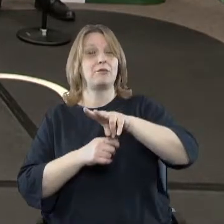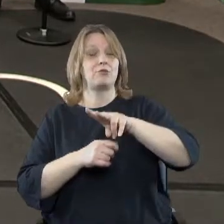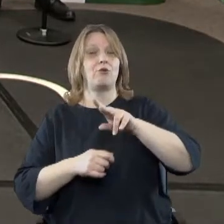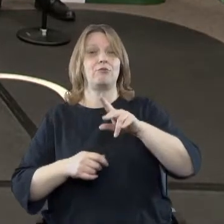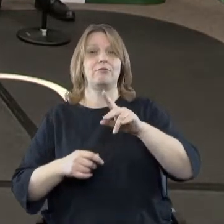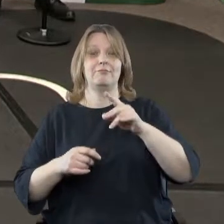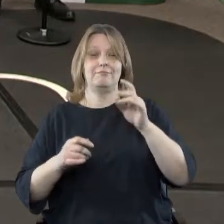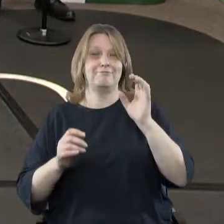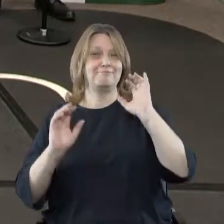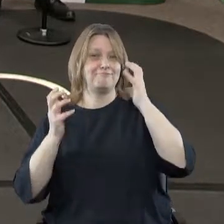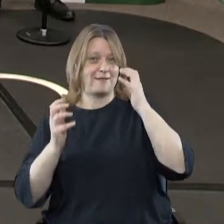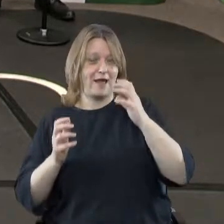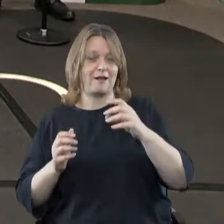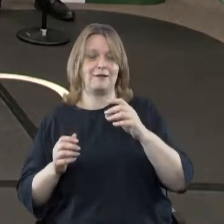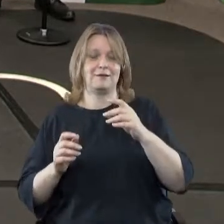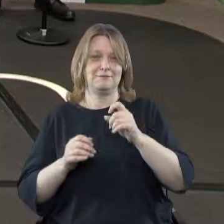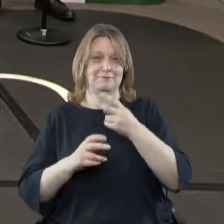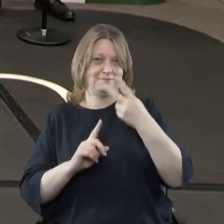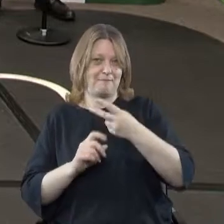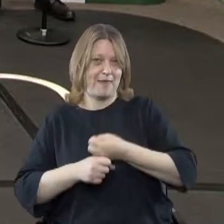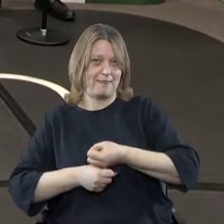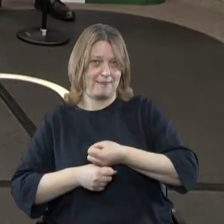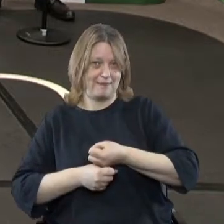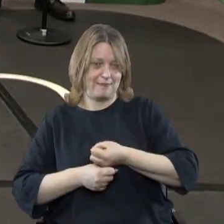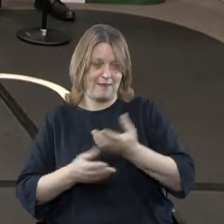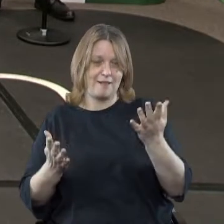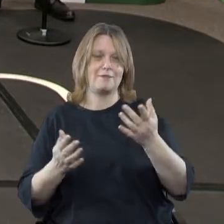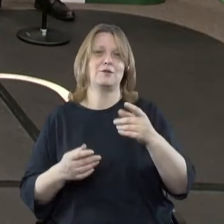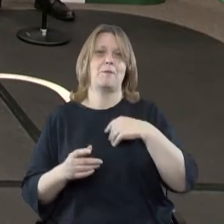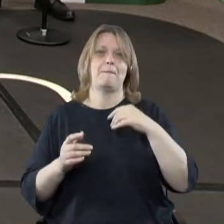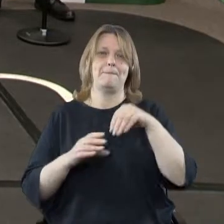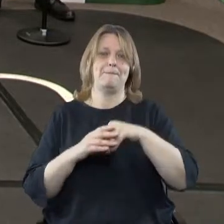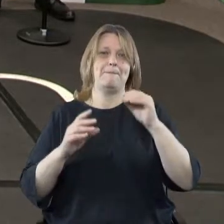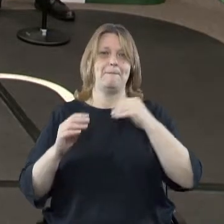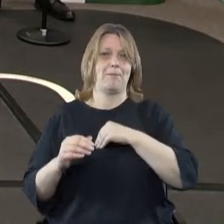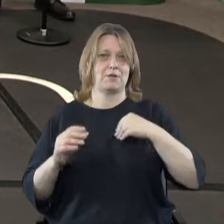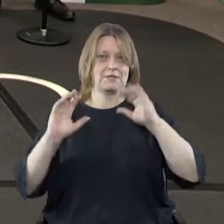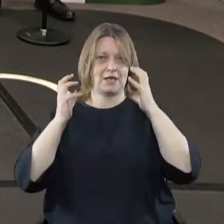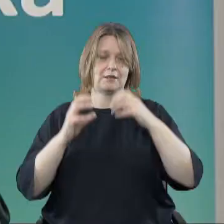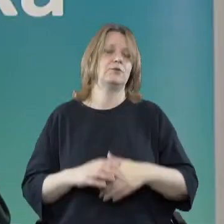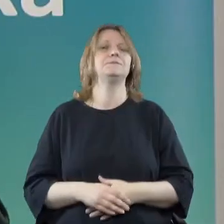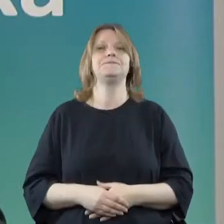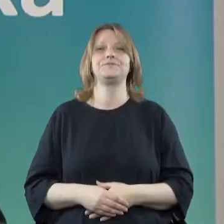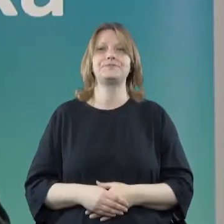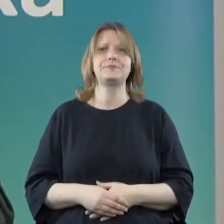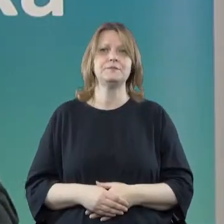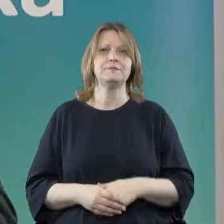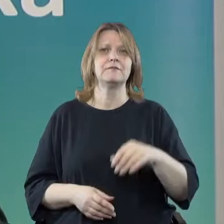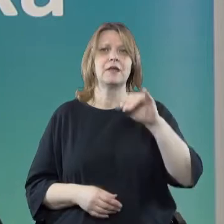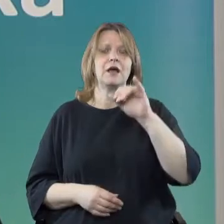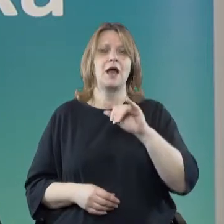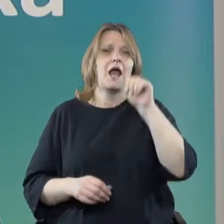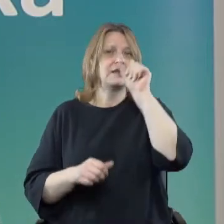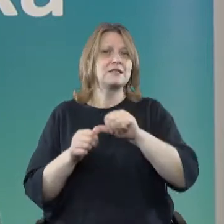w konkursie. Ja mam nadzieję, że nasze działania, które nie tylko kontrolne, bo Inspekcja Transportu Drogowego od